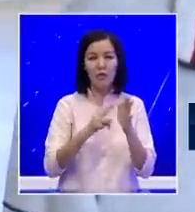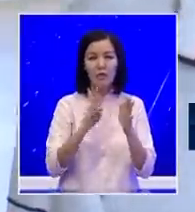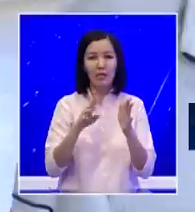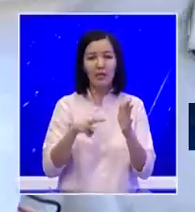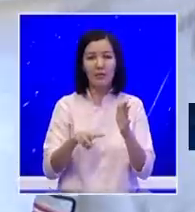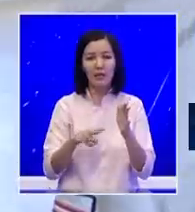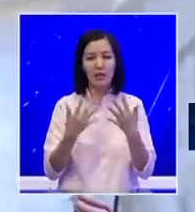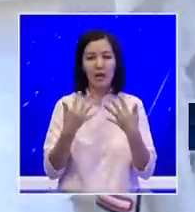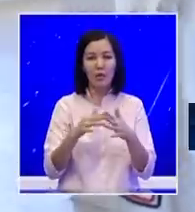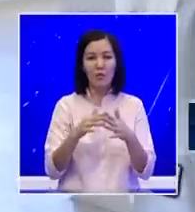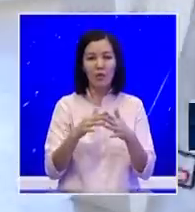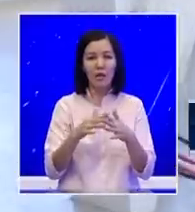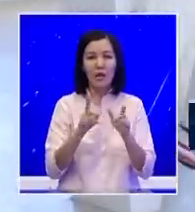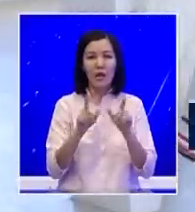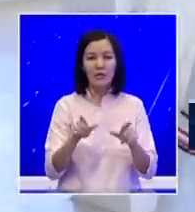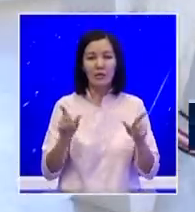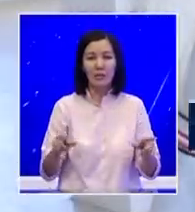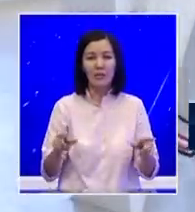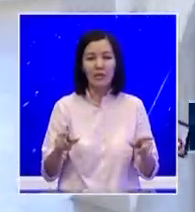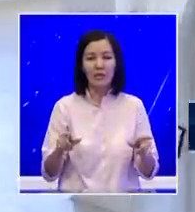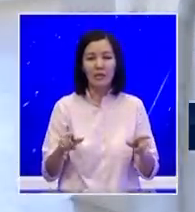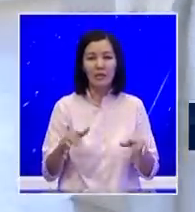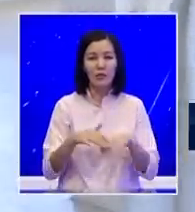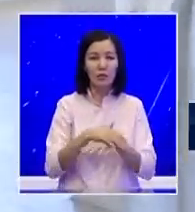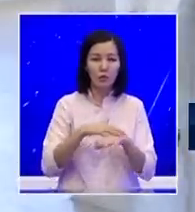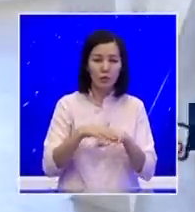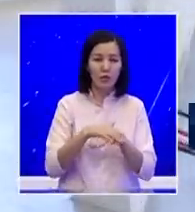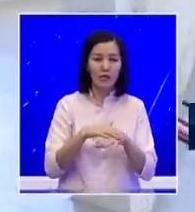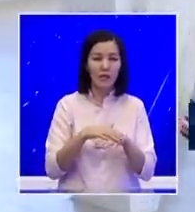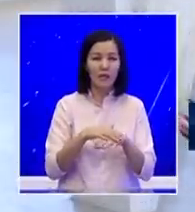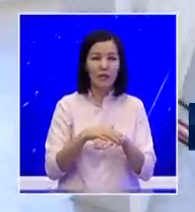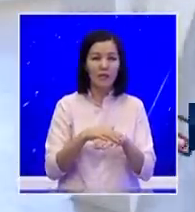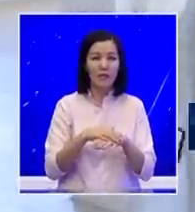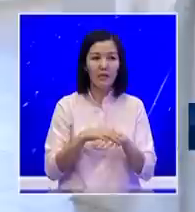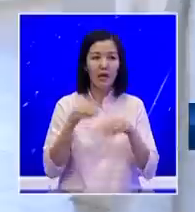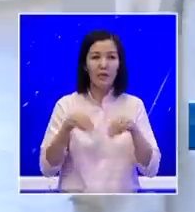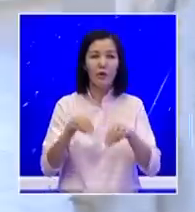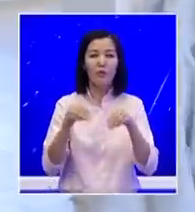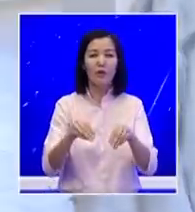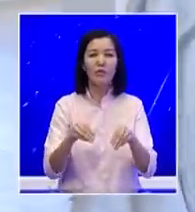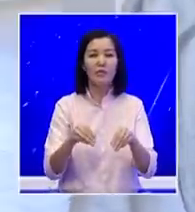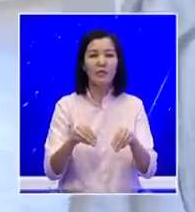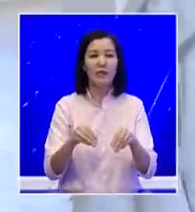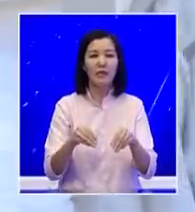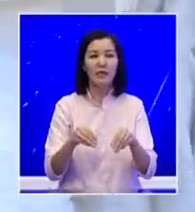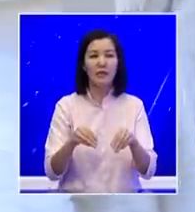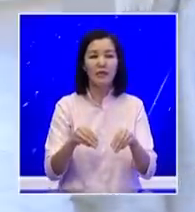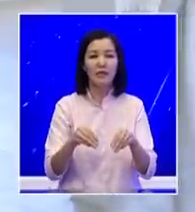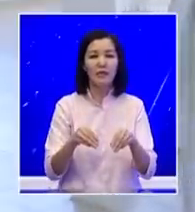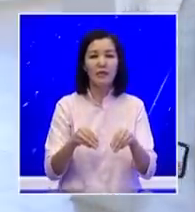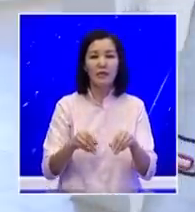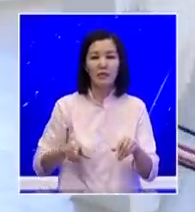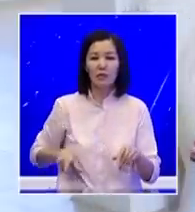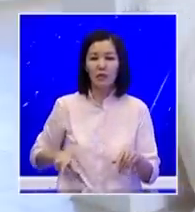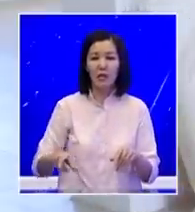километрден ауыл азаматтарының тұрғындарына агород бау бақшасына канал қазып берді,